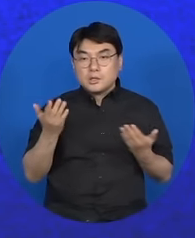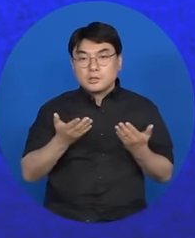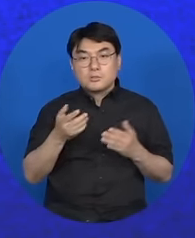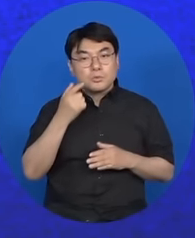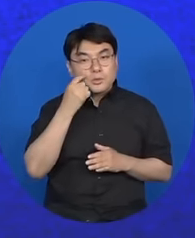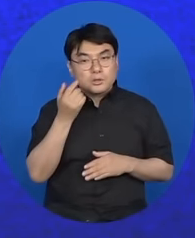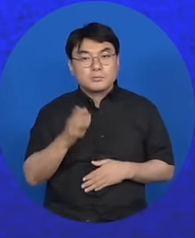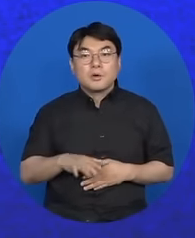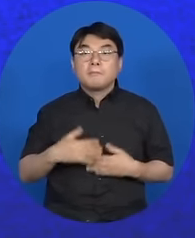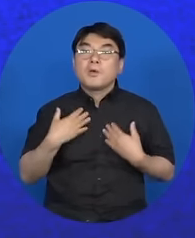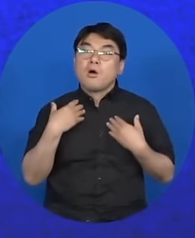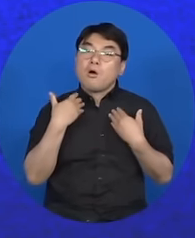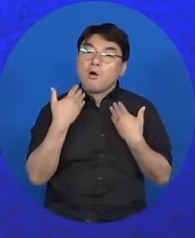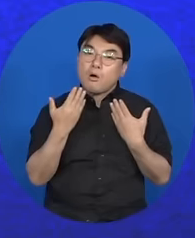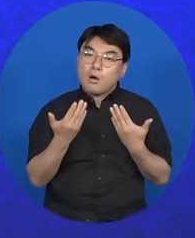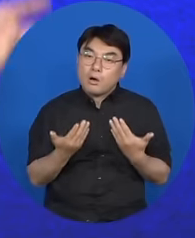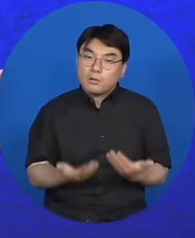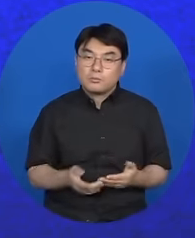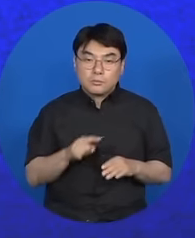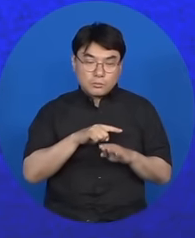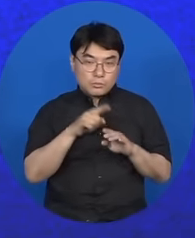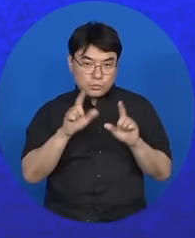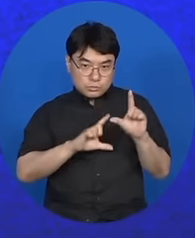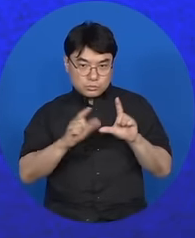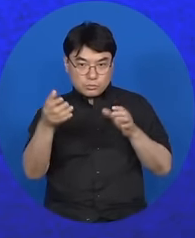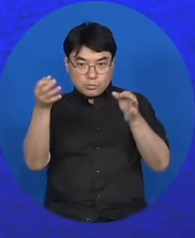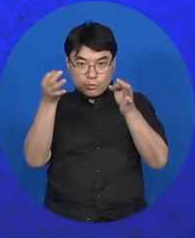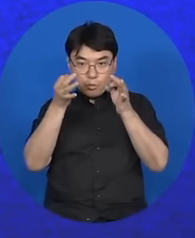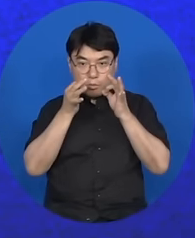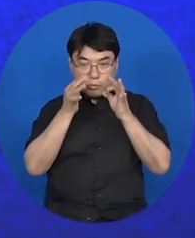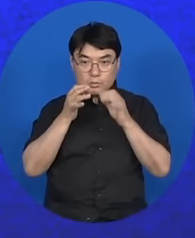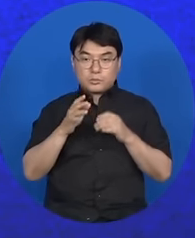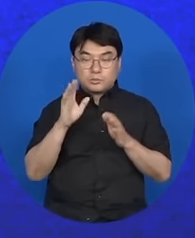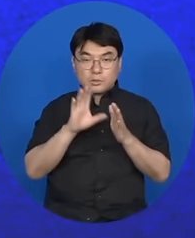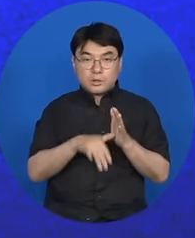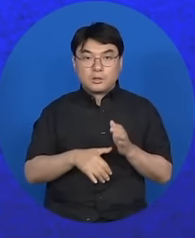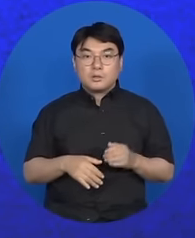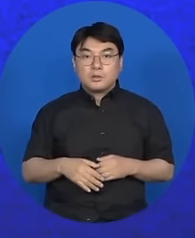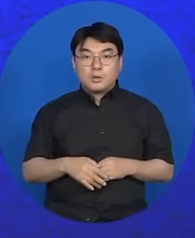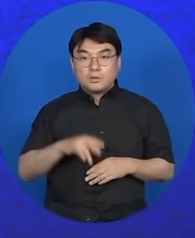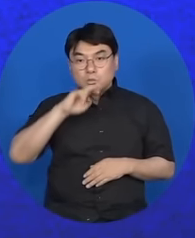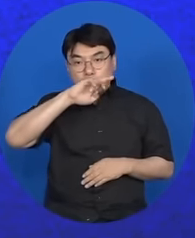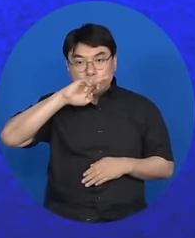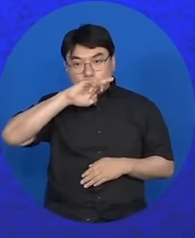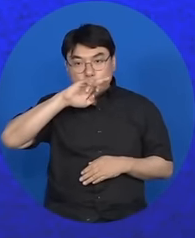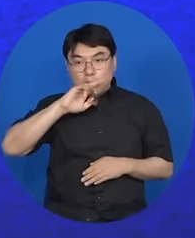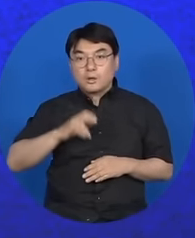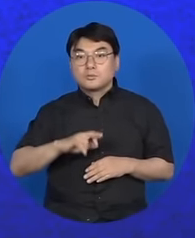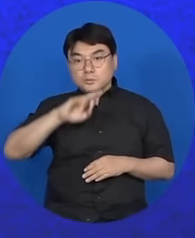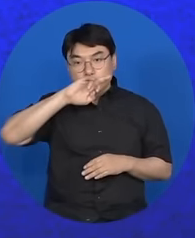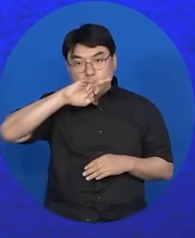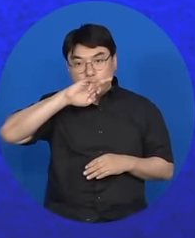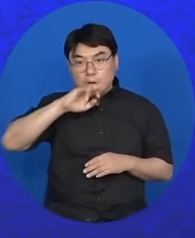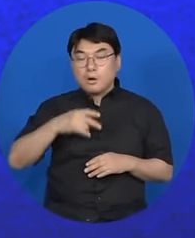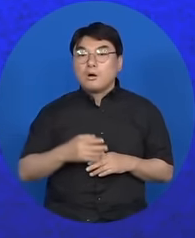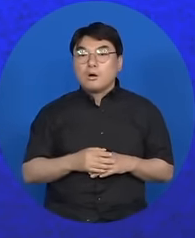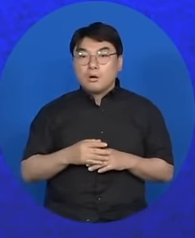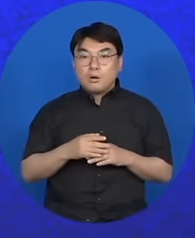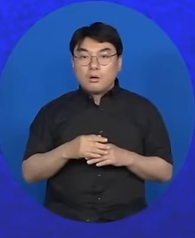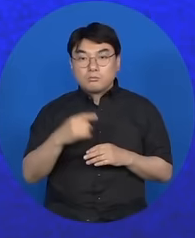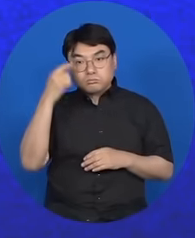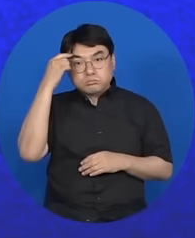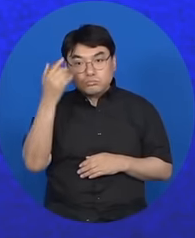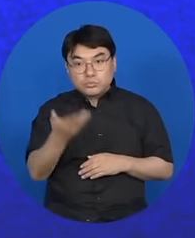평안한 모습을 보면서 이 감독님이, 주교가 이 선교사님에게 묻습니다. 도대체 그 비결이 무엇입니까?